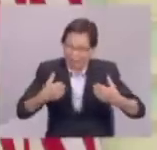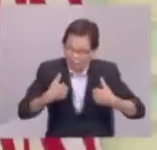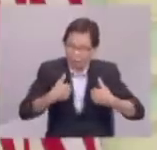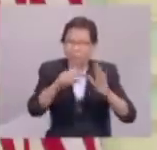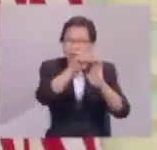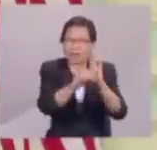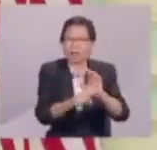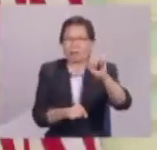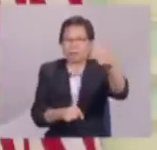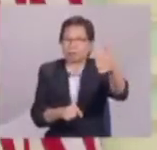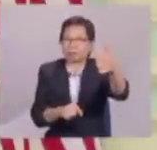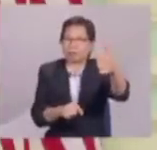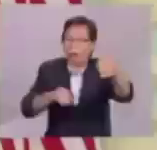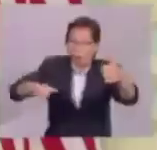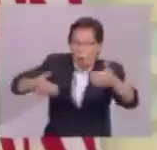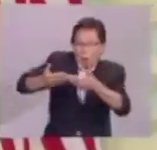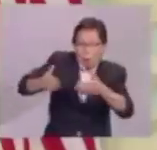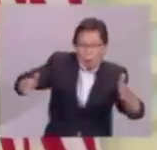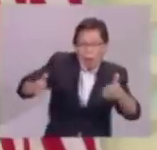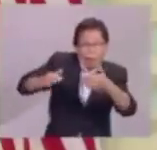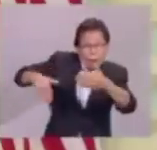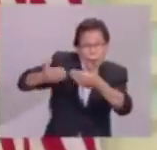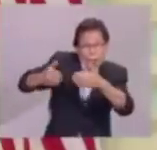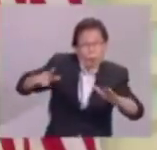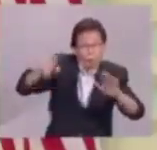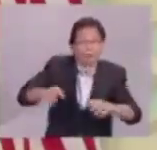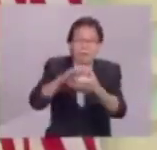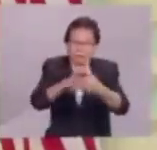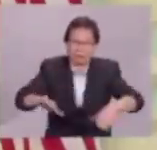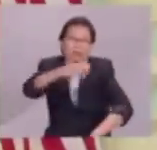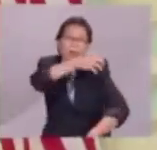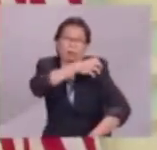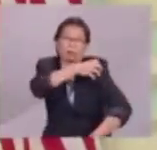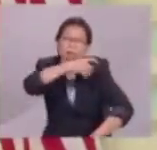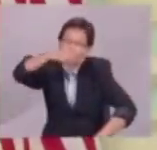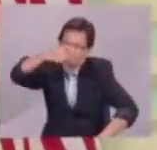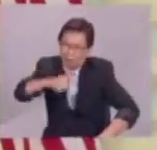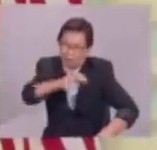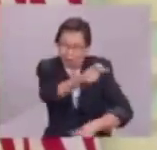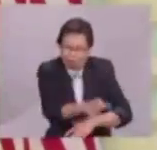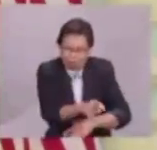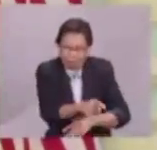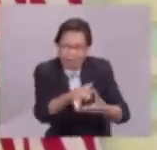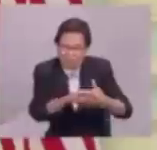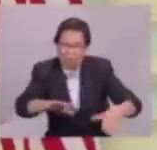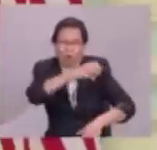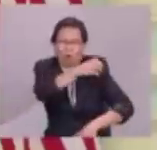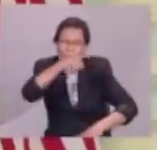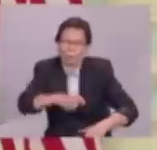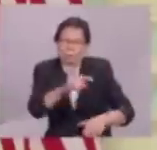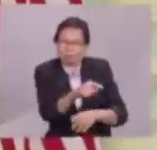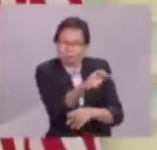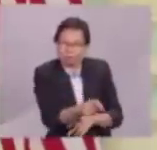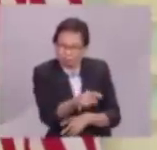mereka buka, mereka mesti ada safety officer dia ataupun pegawai keselamatan dan kesihatan.